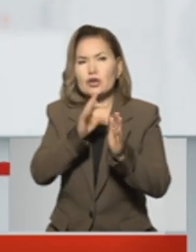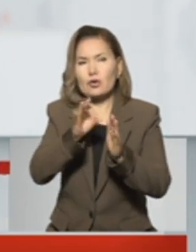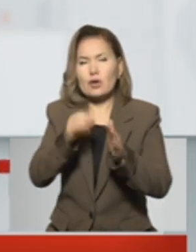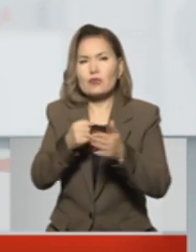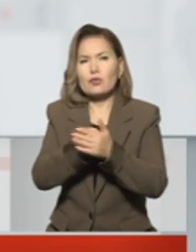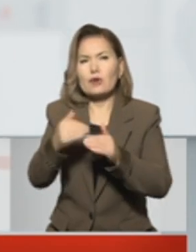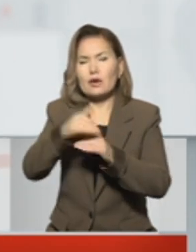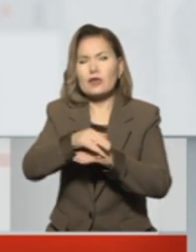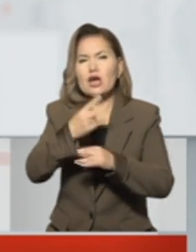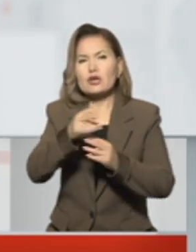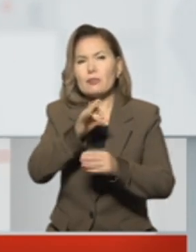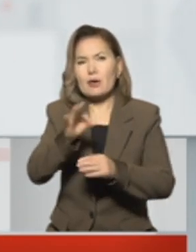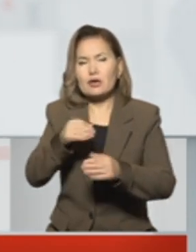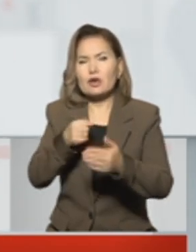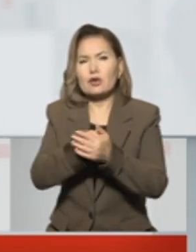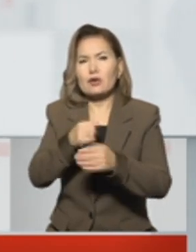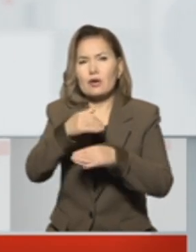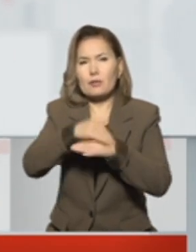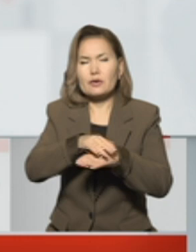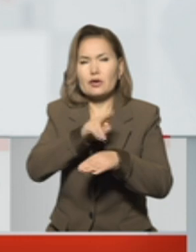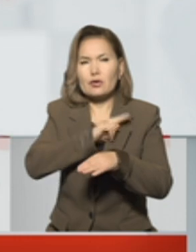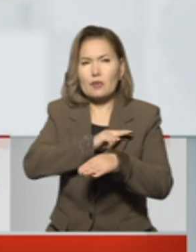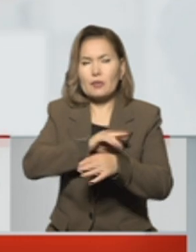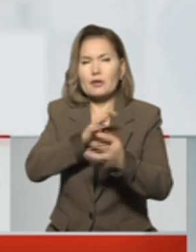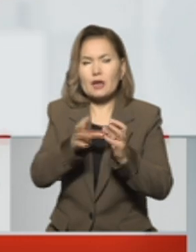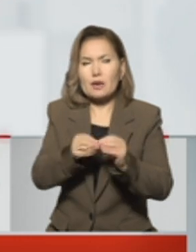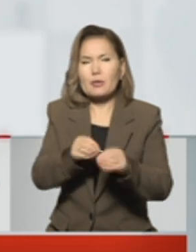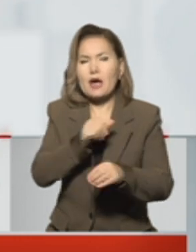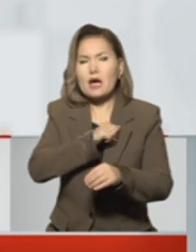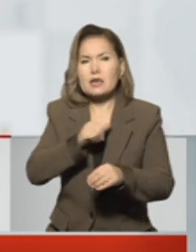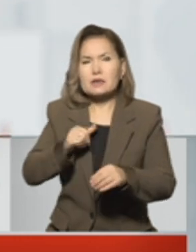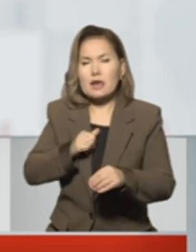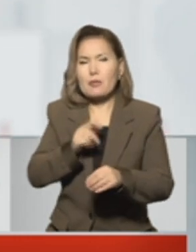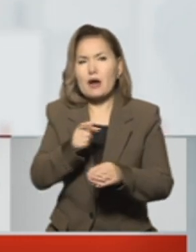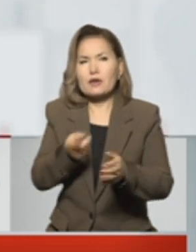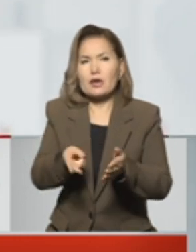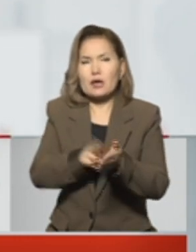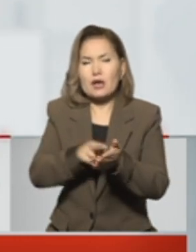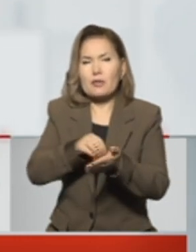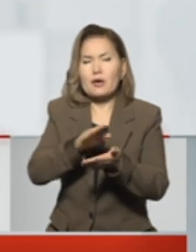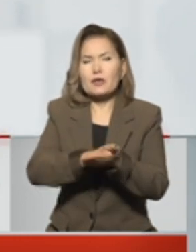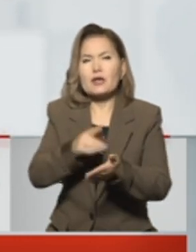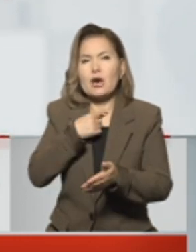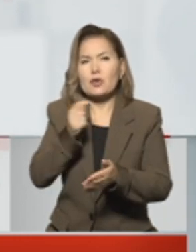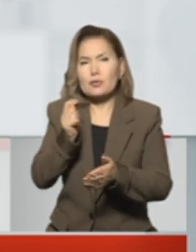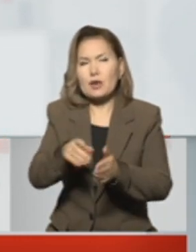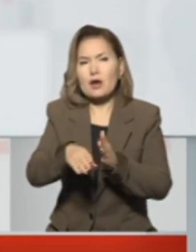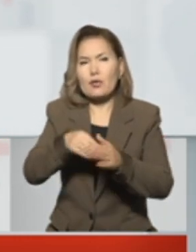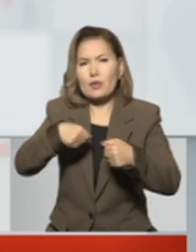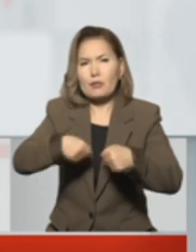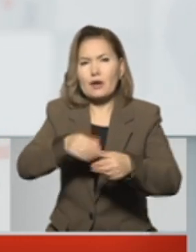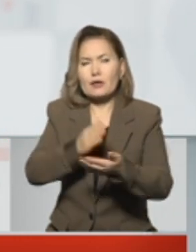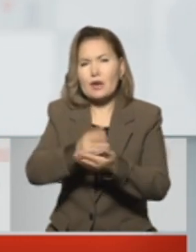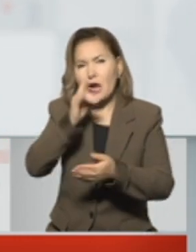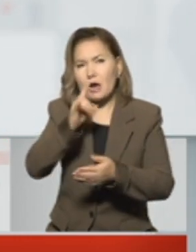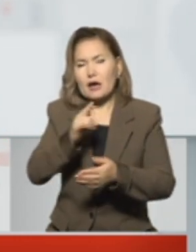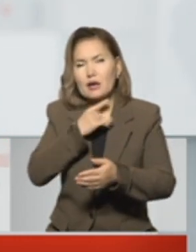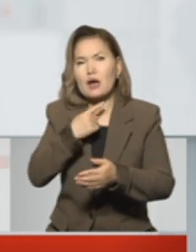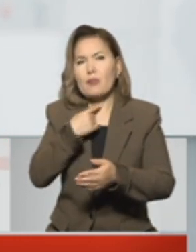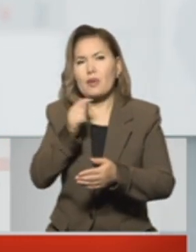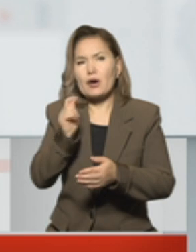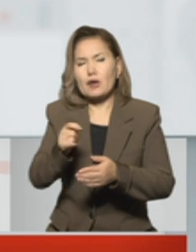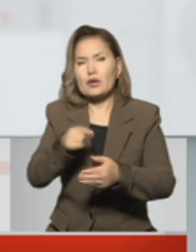кешкі 20:00-ге дейін өтеді. Ел азаматтары өздері тіркелген учаскеге барып дауыс беруіне болады. Елімізде дауыс беру құқына